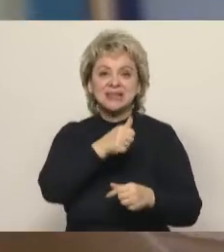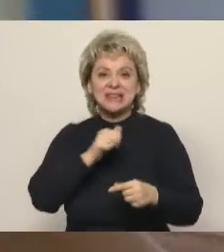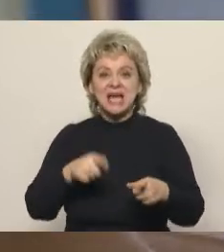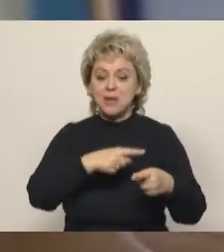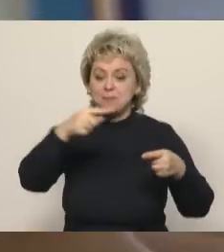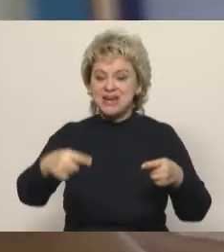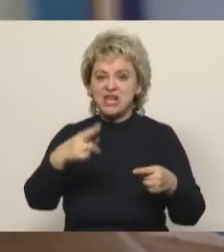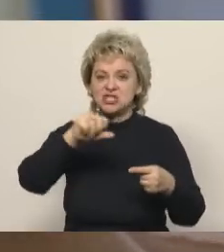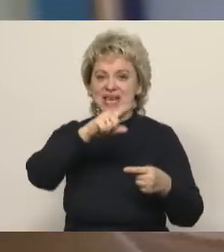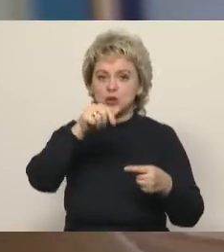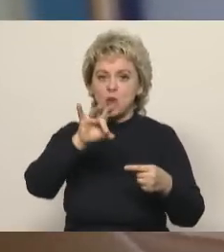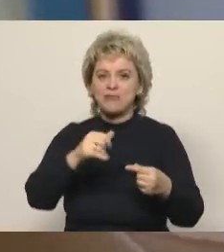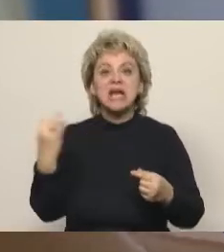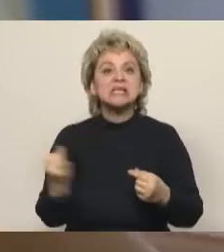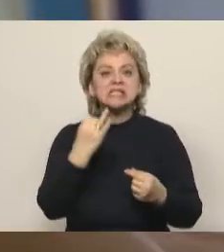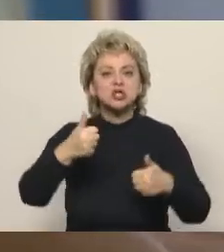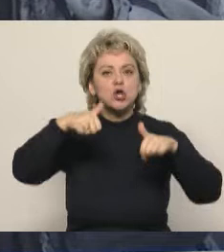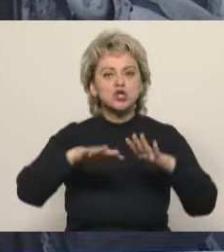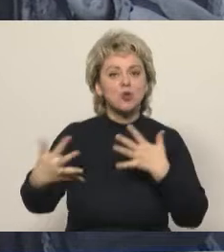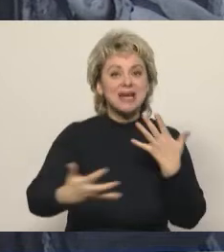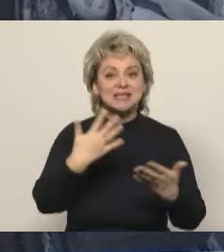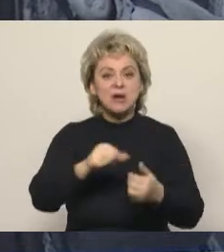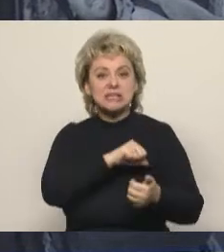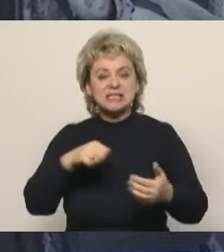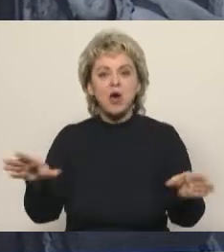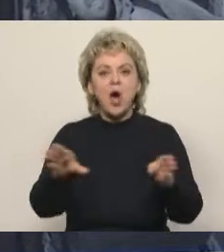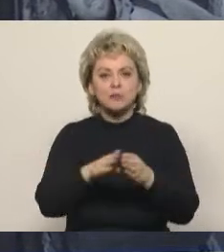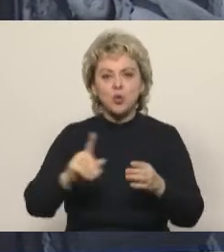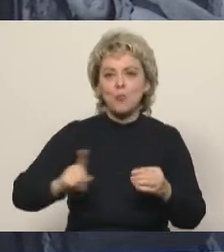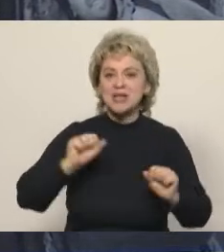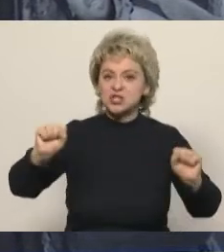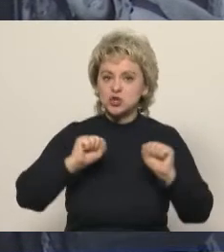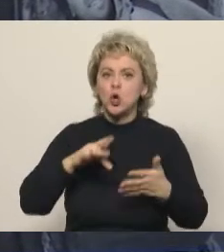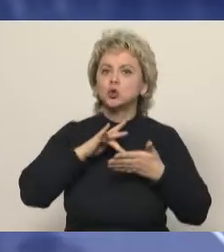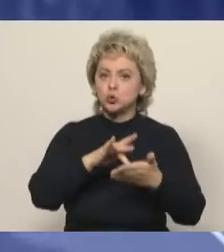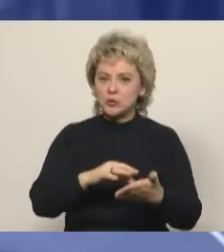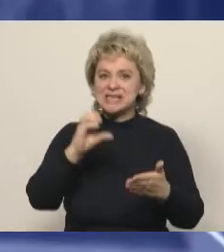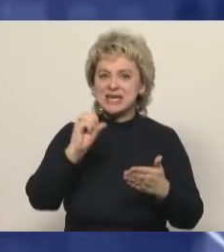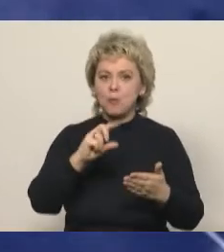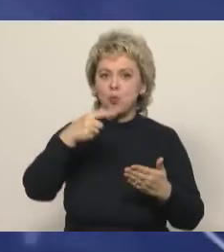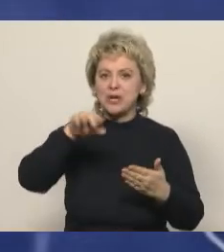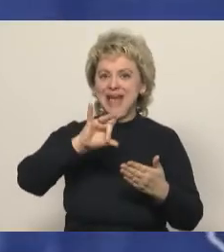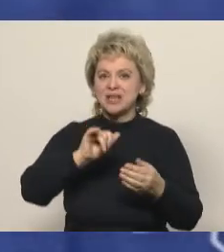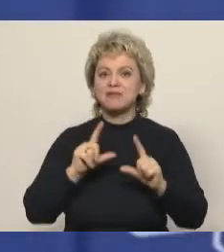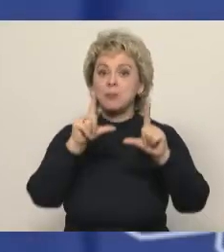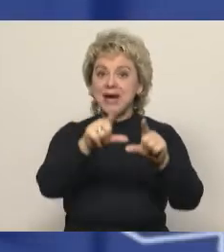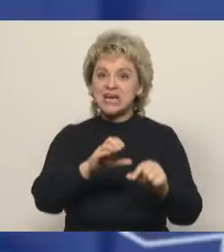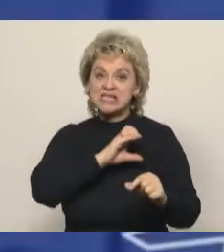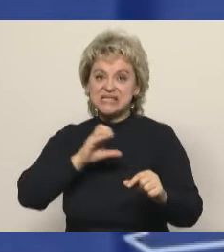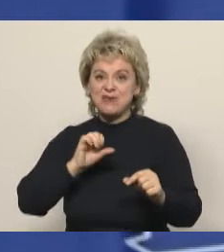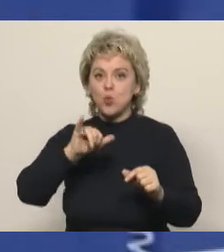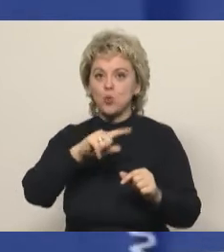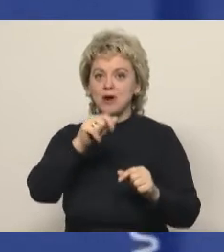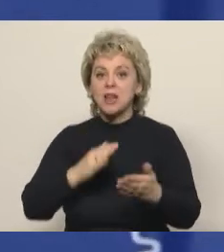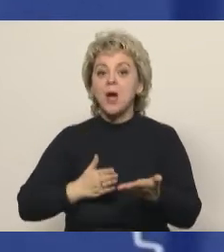перевала Дятлова, заинтересовался и решил разобраться сам. Объединившись с мастером спорта по туризму Евгением Буяновым, отправились на Северный Урал